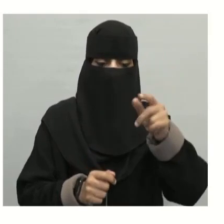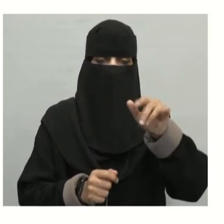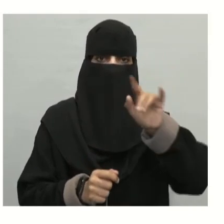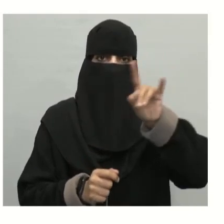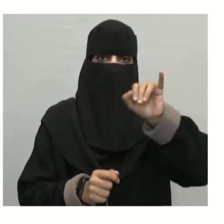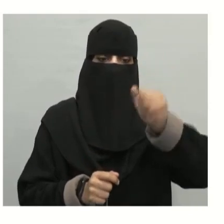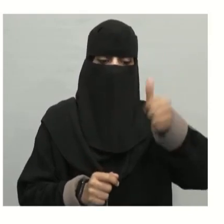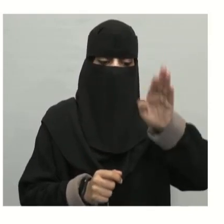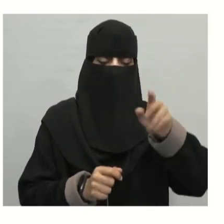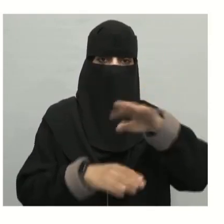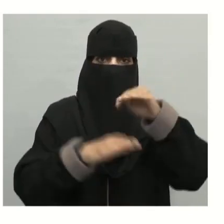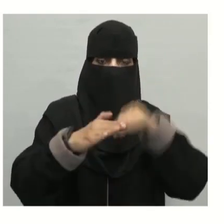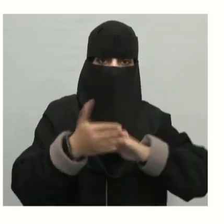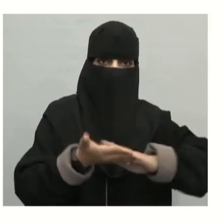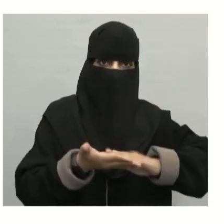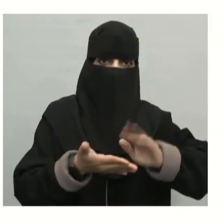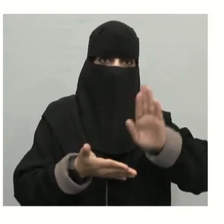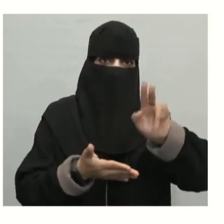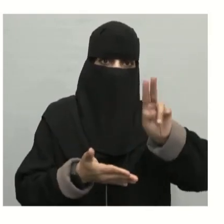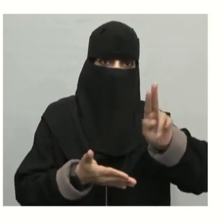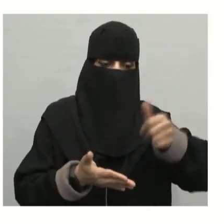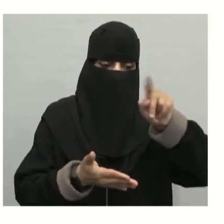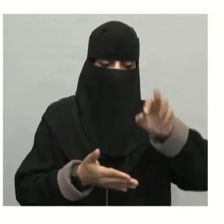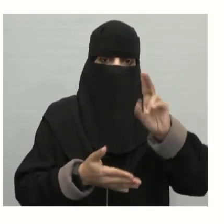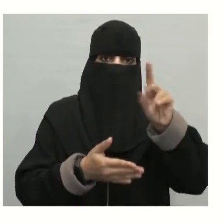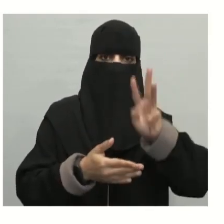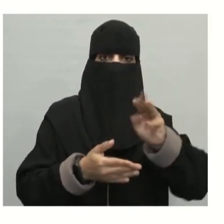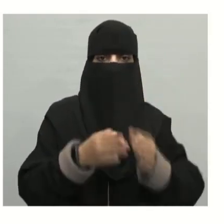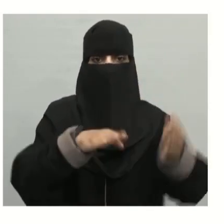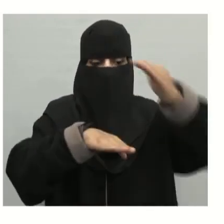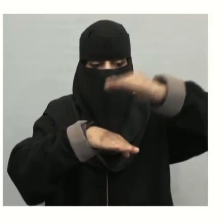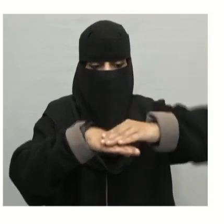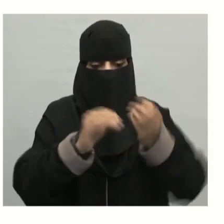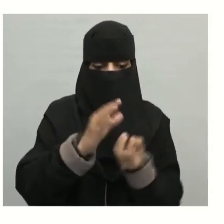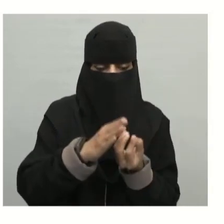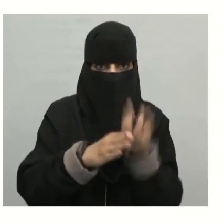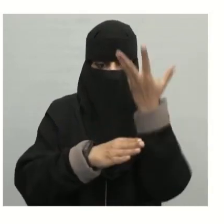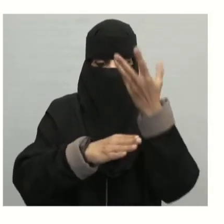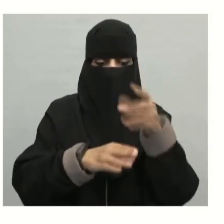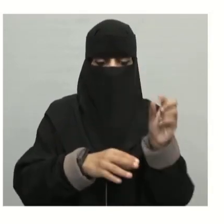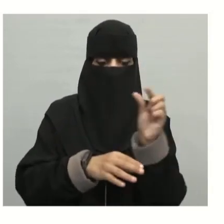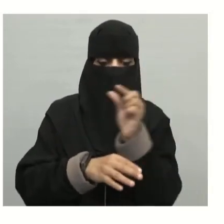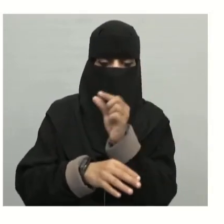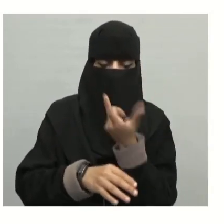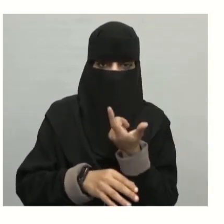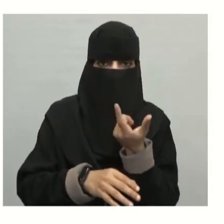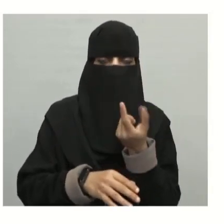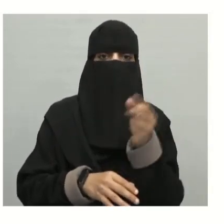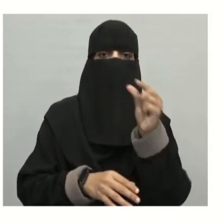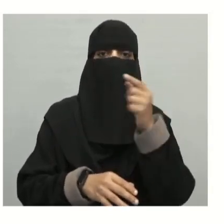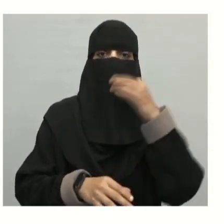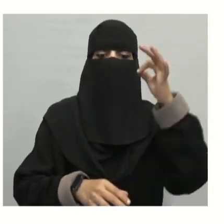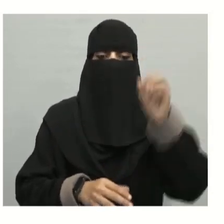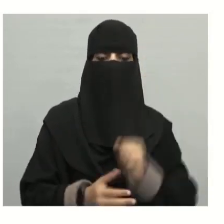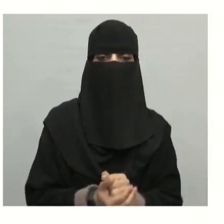منطقه الستار ثم يخرج الى سطح الارض بثوران بركاني يحمل معه قطع الالماس